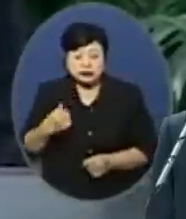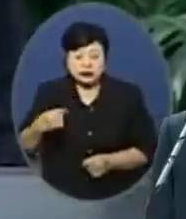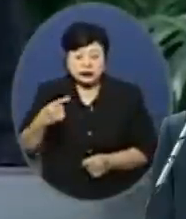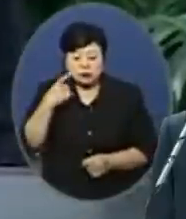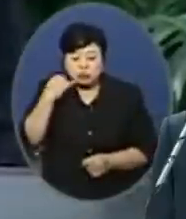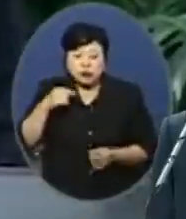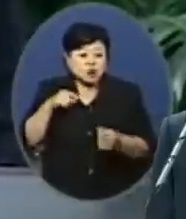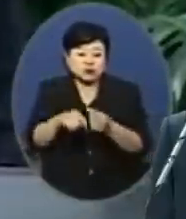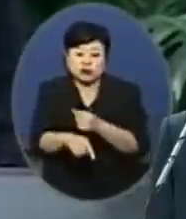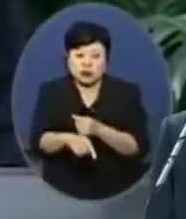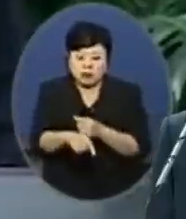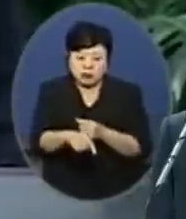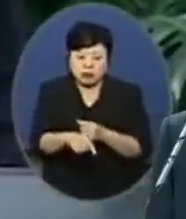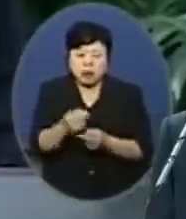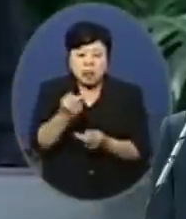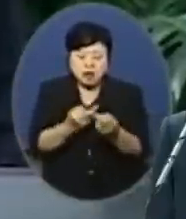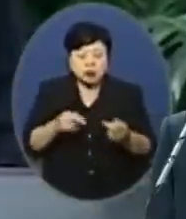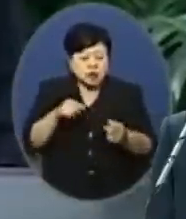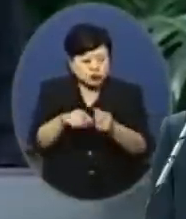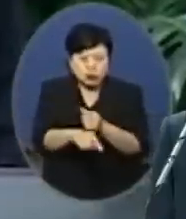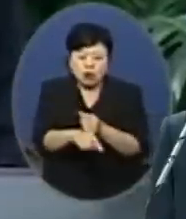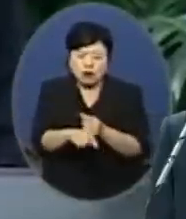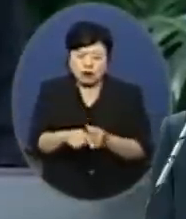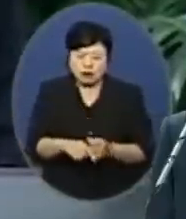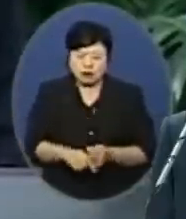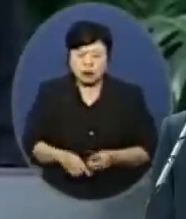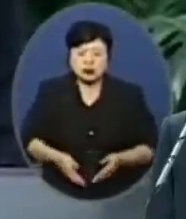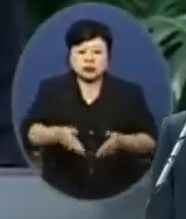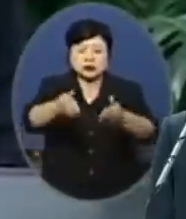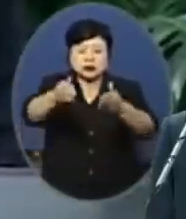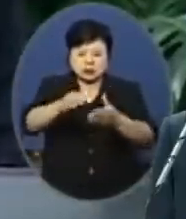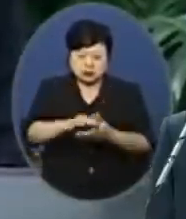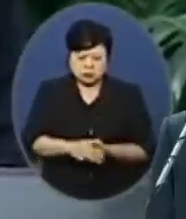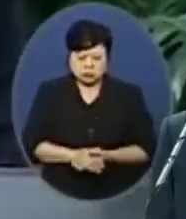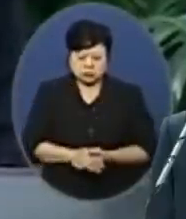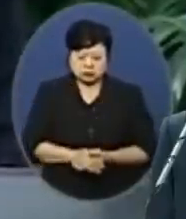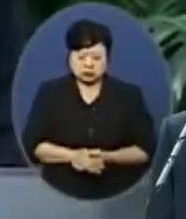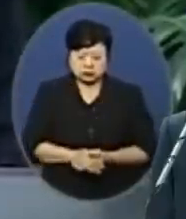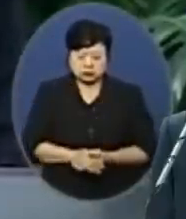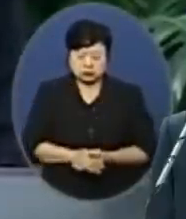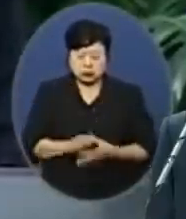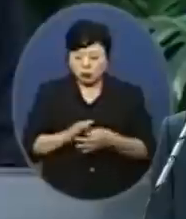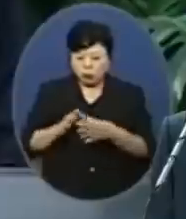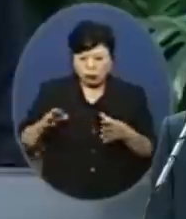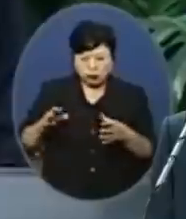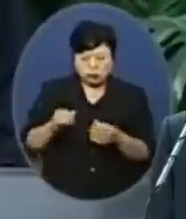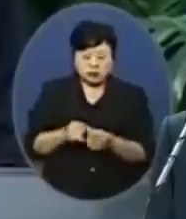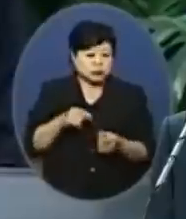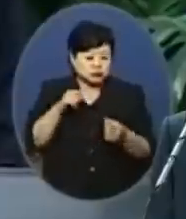하고 형제간을 죽이기도 하고 길거리에서 아무도 관계없는 사람을 죽이기도 하는 것은